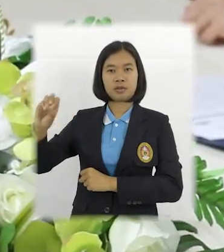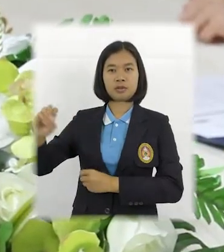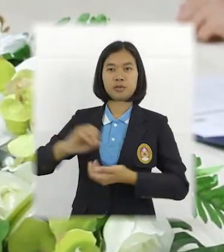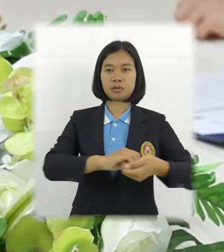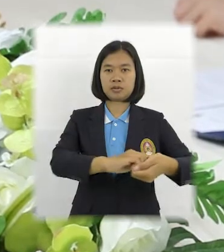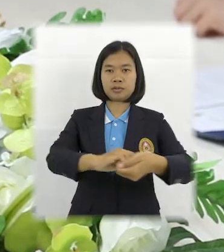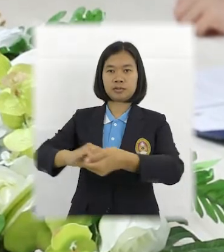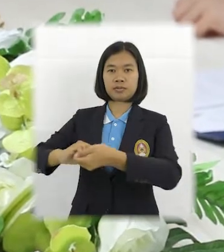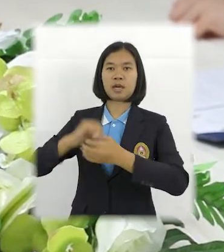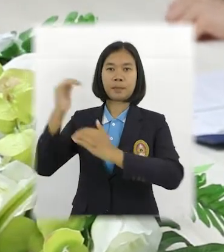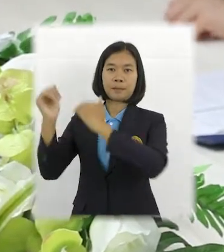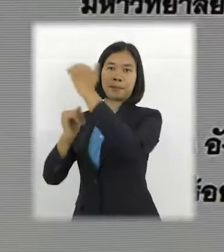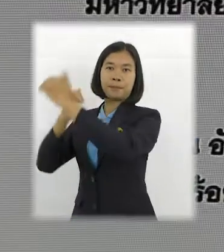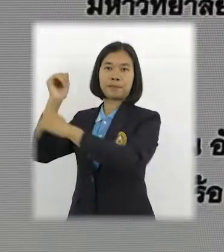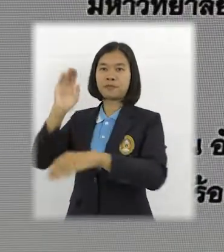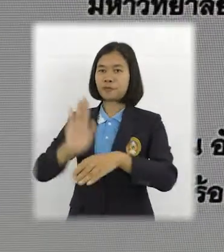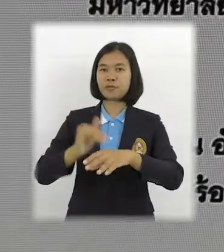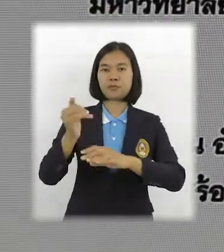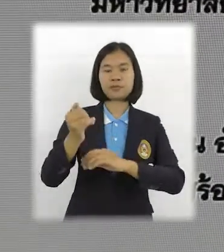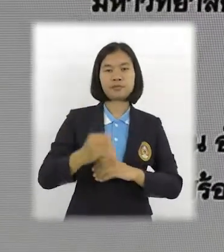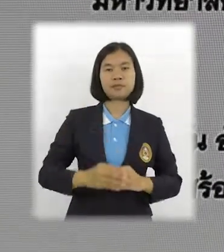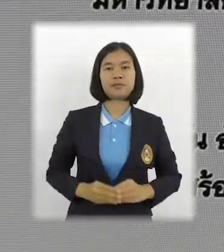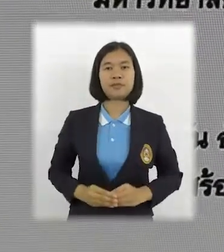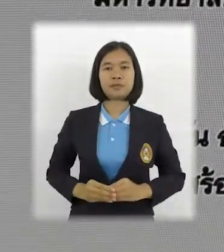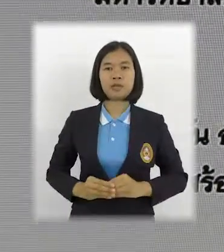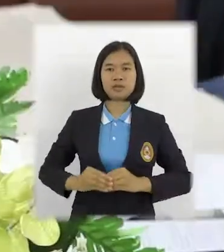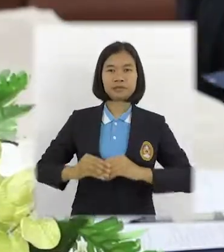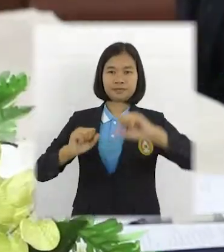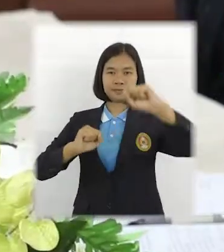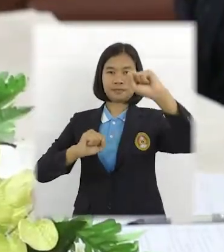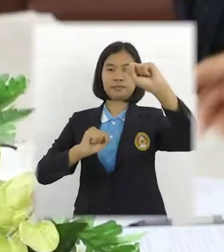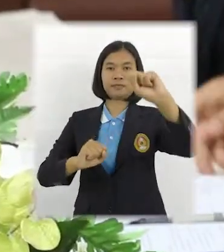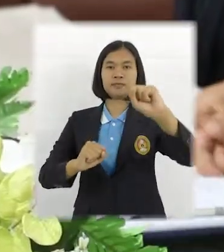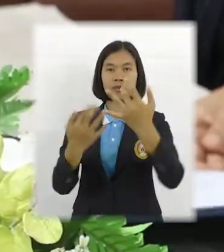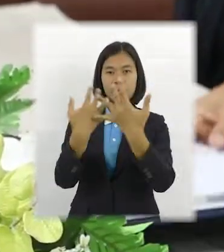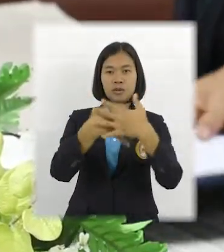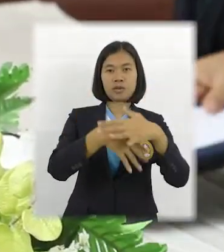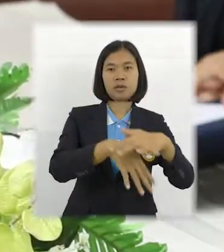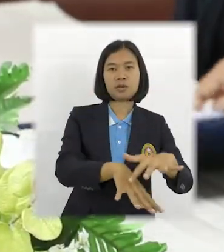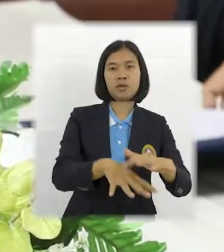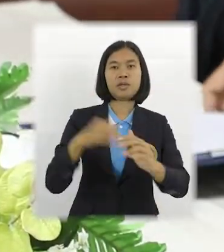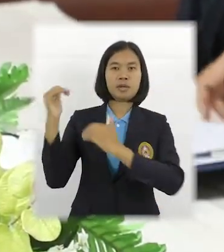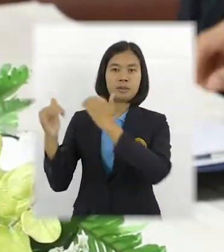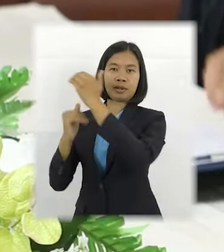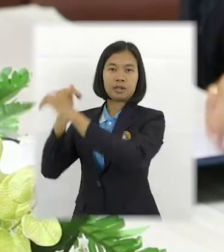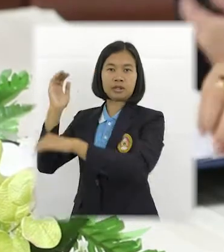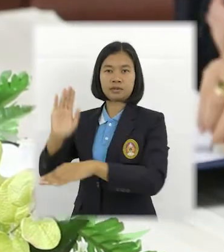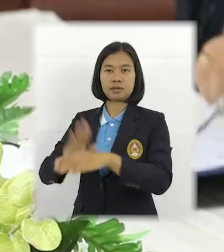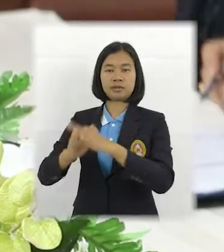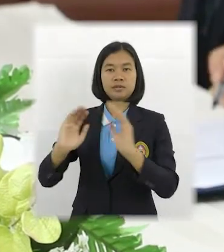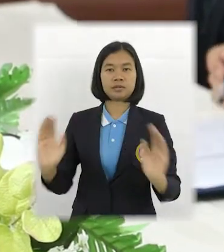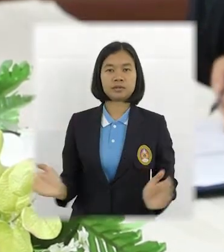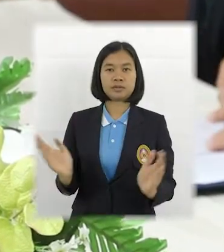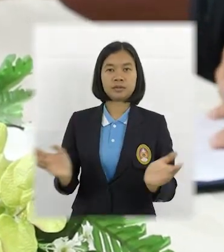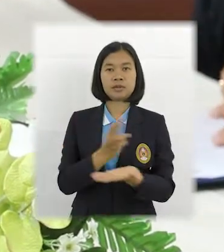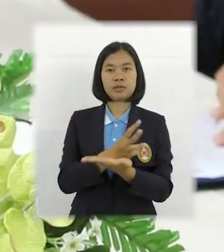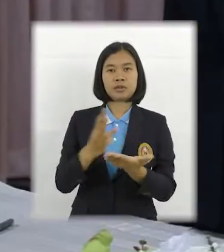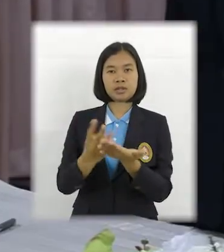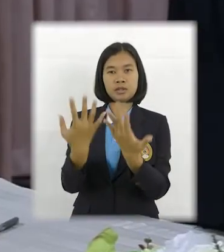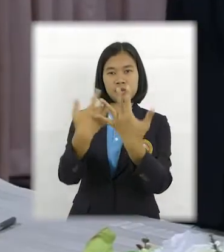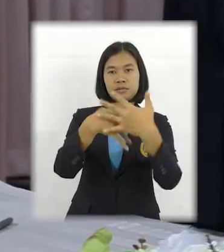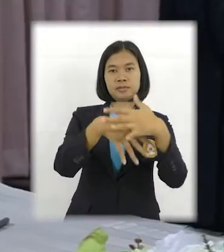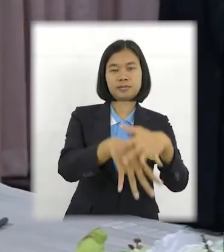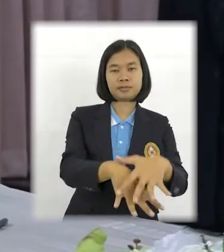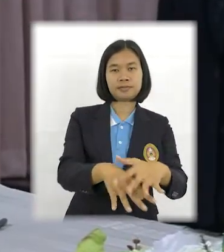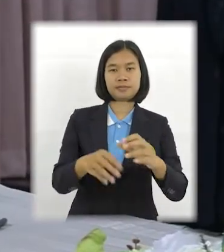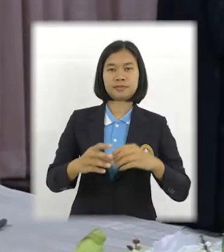MOU ความร่วมมือการพัฒนาฝีมือแรงงานพร้อมแถลงนโยบายความร่วมมือการพัฒนาฝีมือแรงงานและส่งเสริมวิช